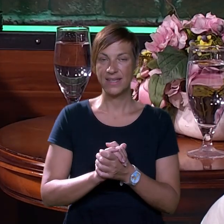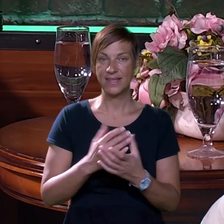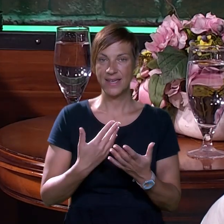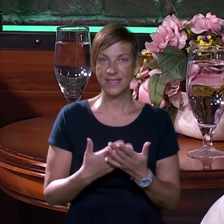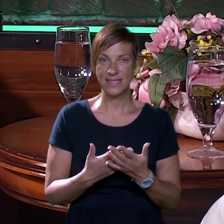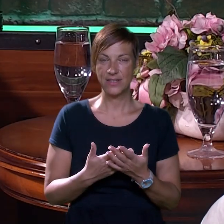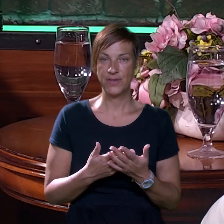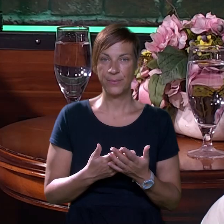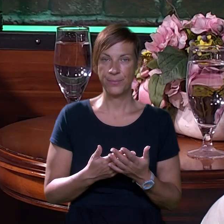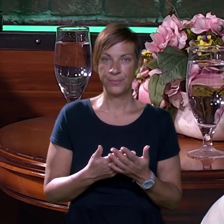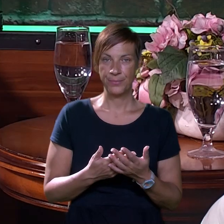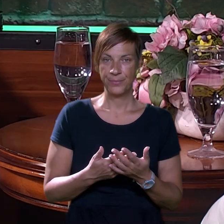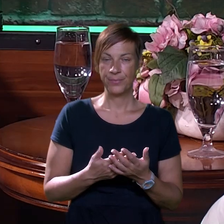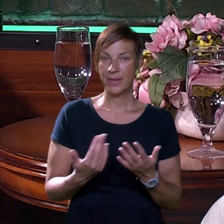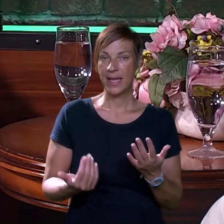prijateljstva,